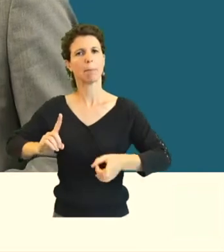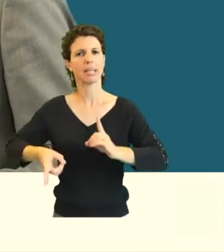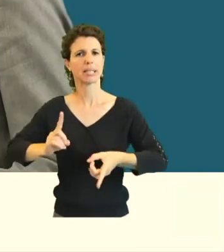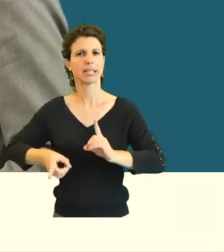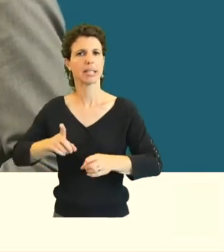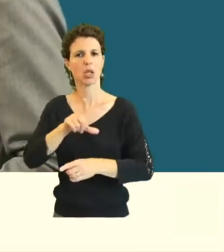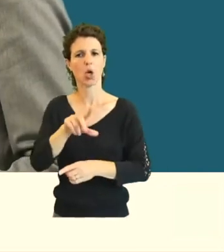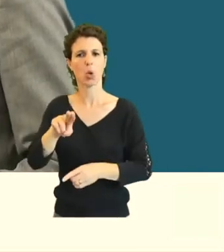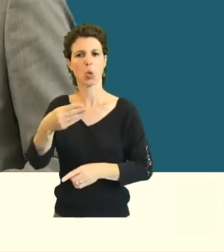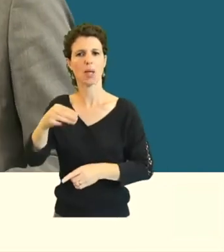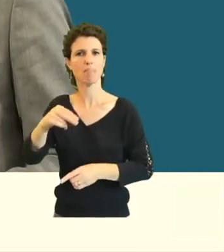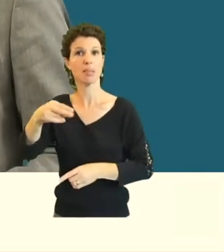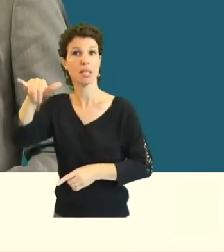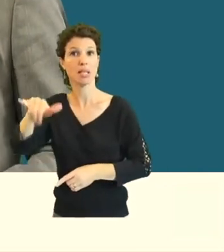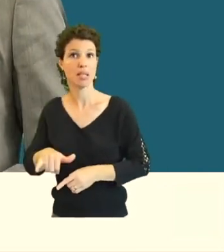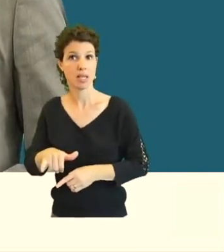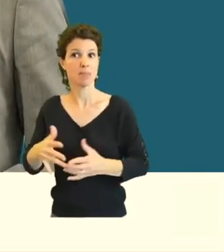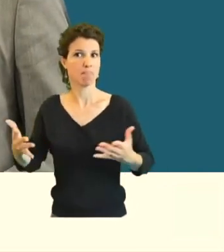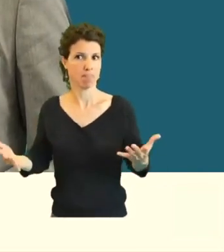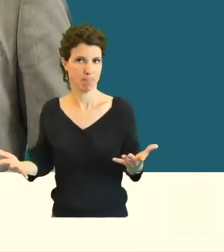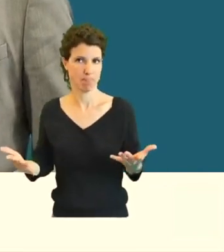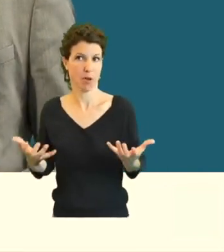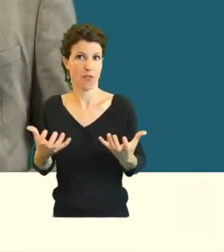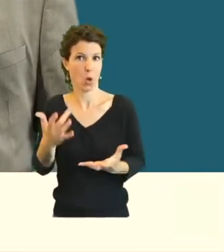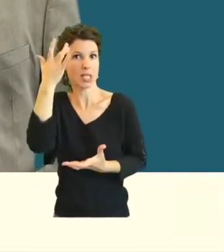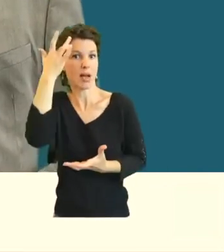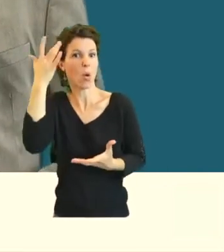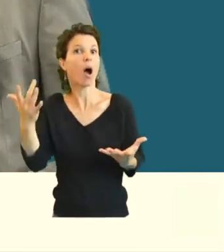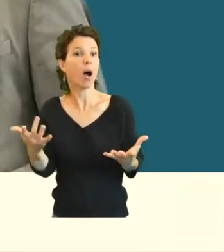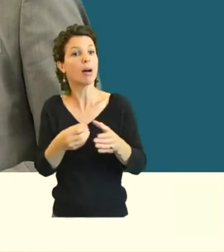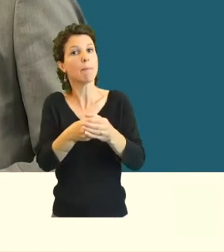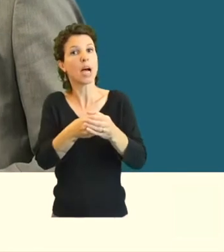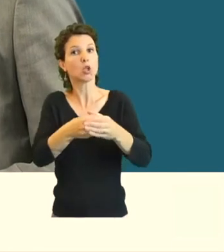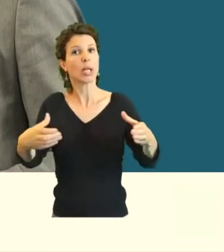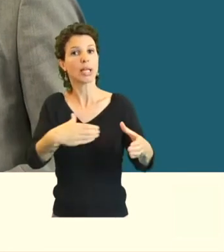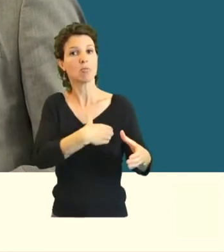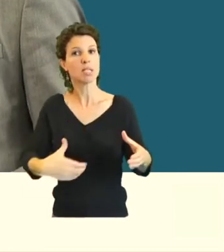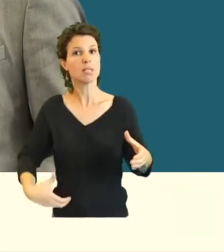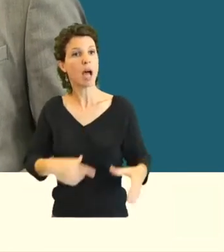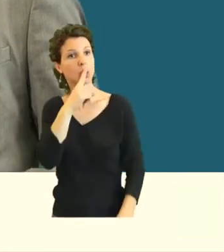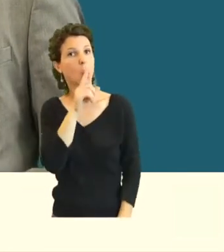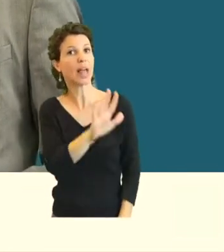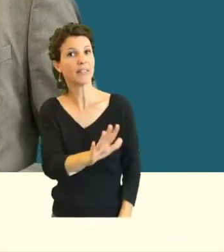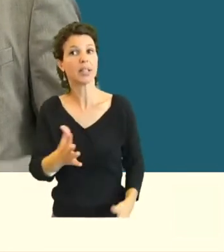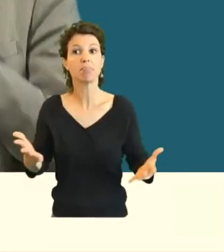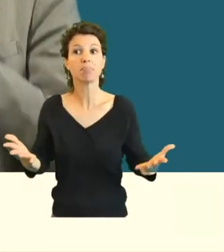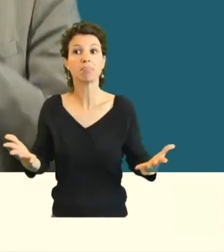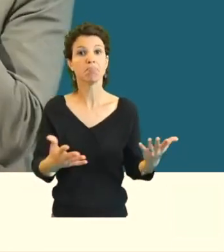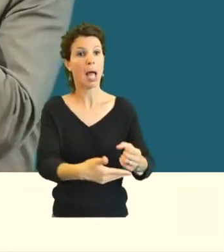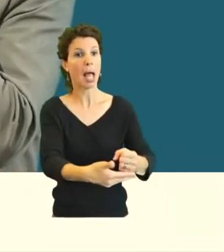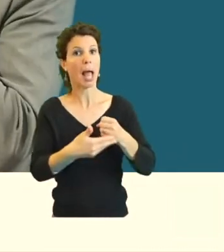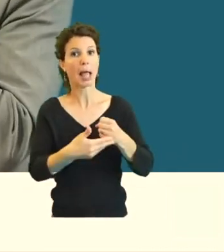manière un peu plus claire comment se positionne la majorité municipale concernant son soutien financier ou non